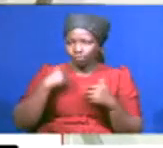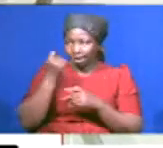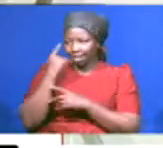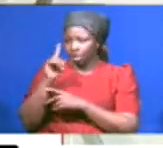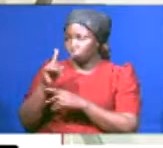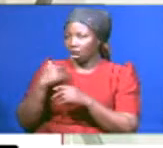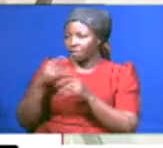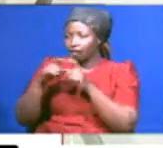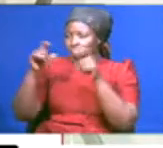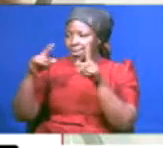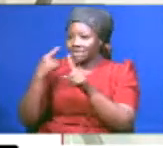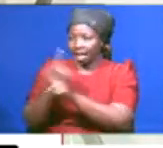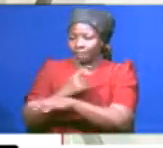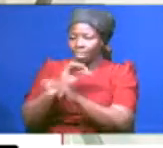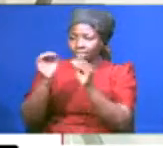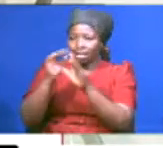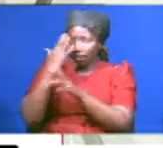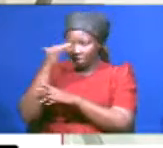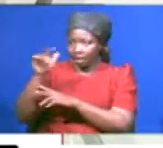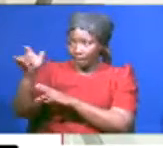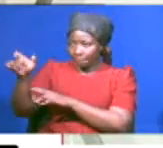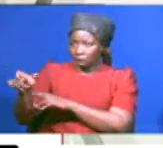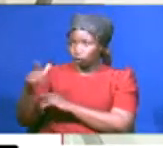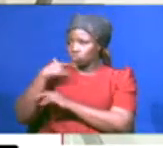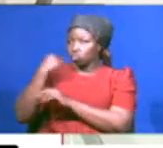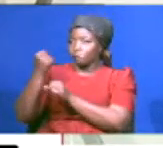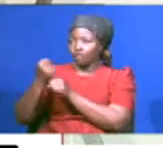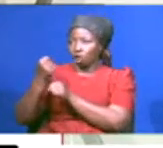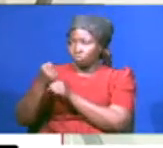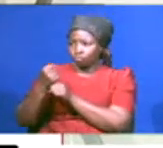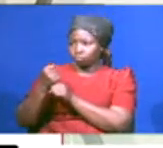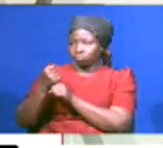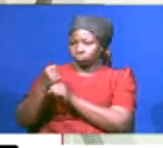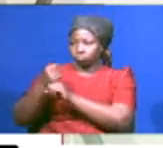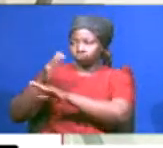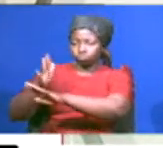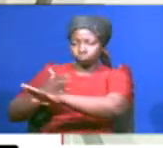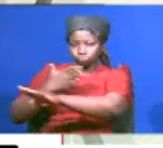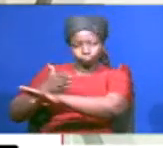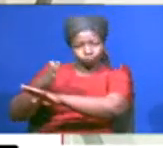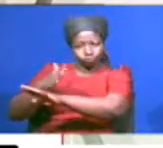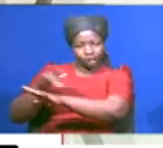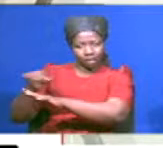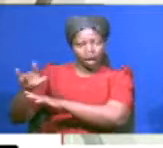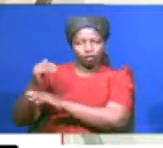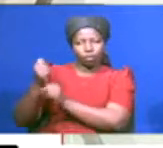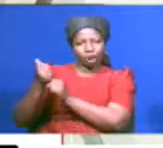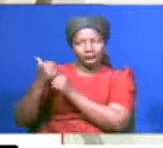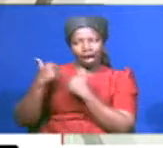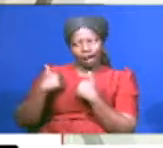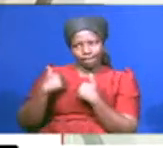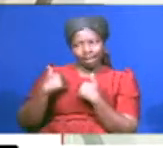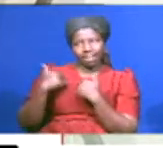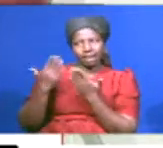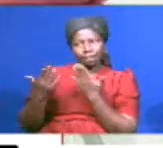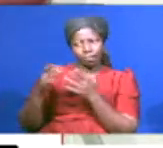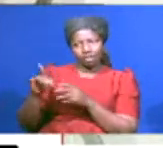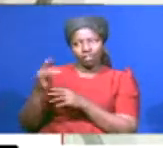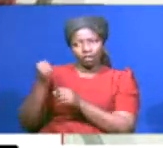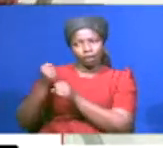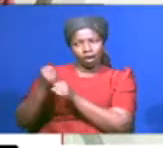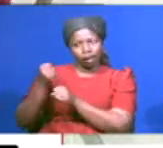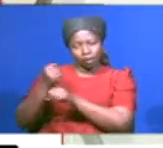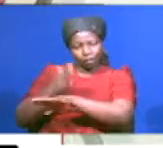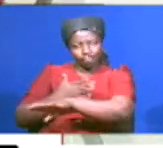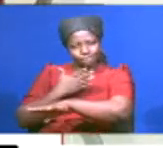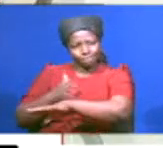kubwa. Kwa sababu yule anaye perform kwa stage ni kazi anafanya. Na pengine ana perform kwa stage na ni nyimbo ya